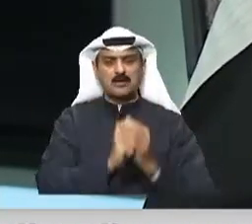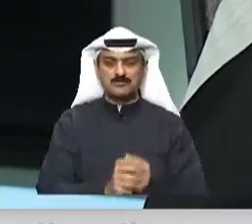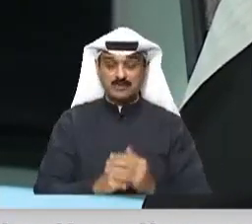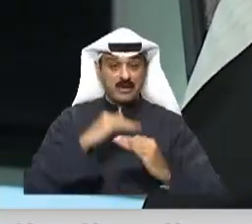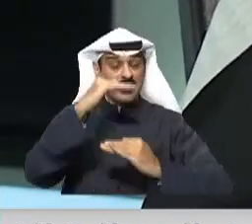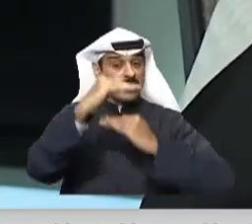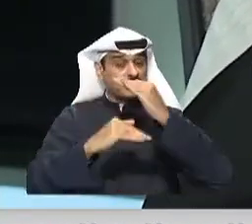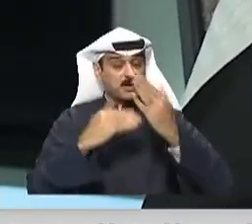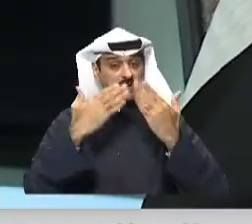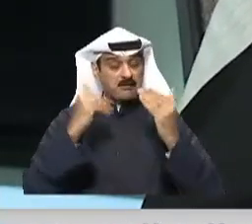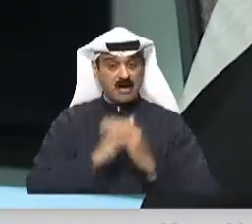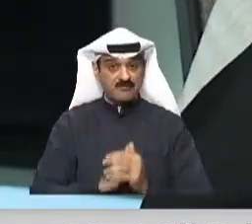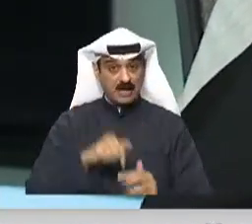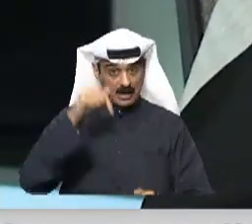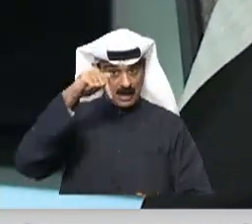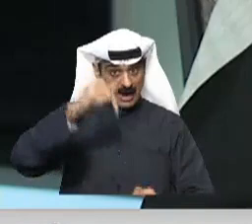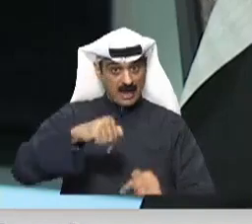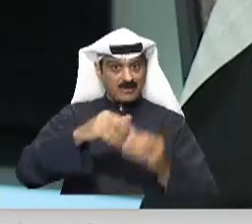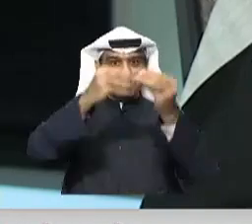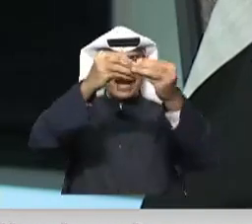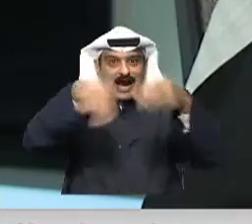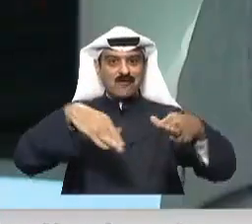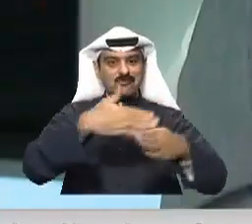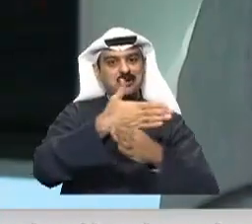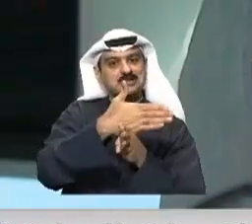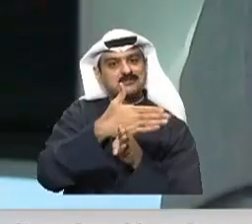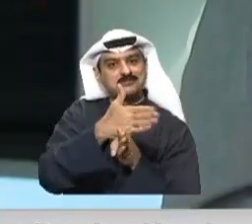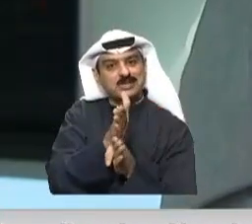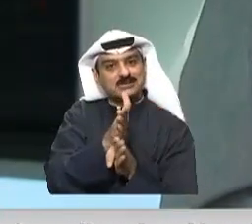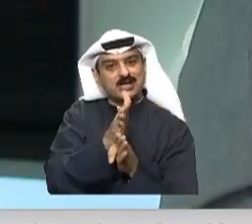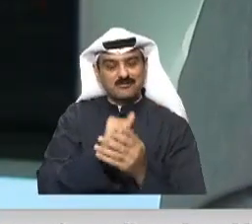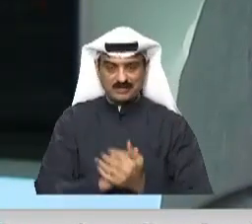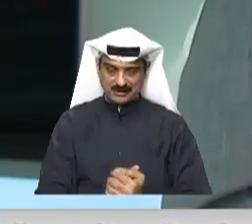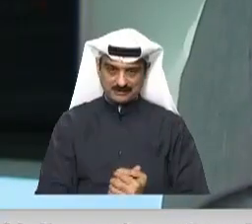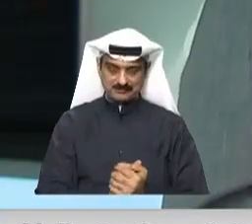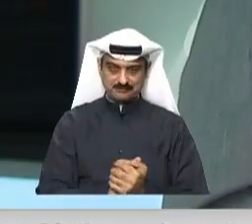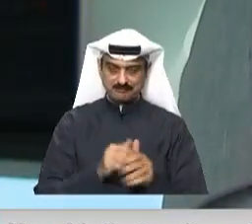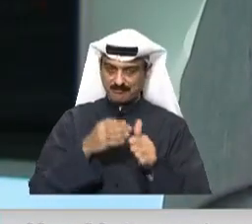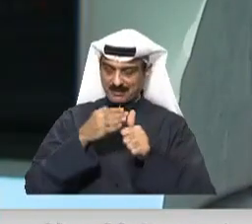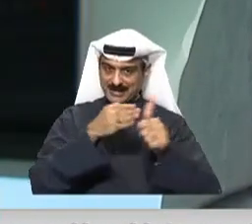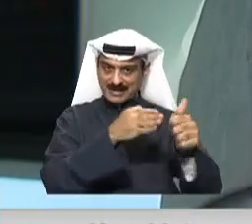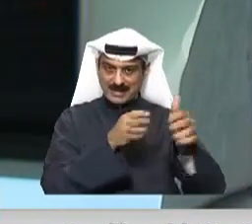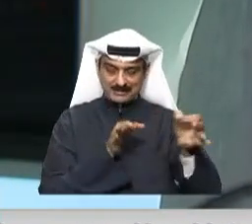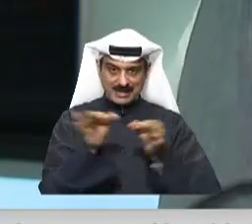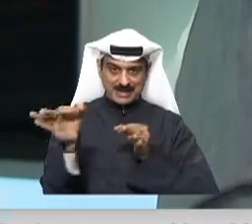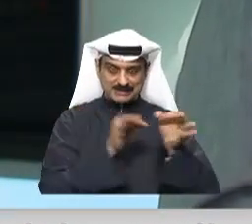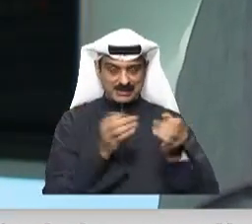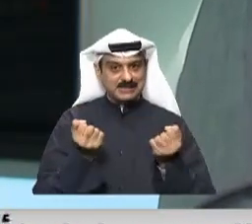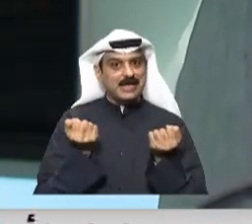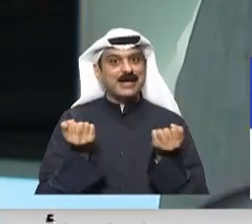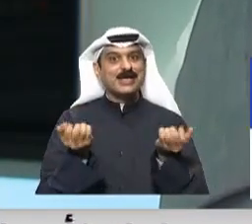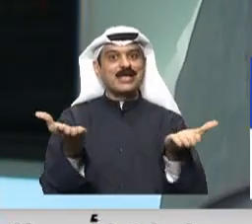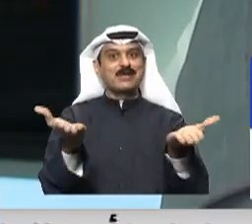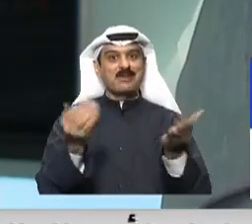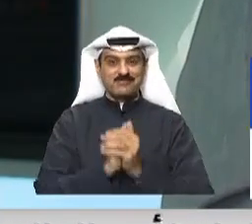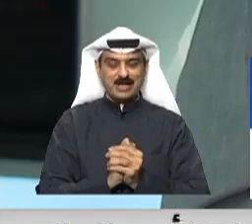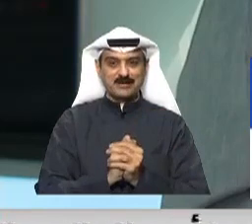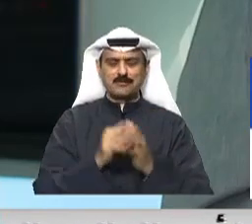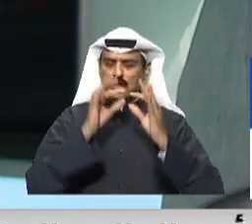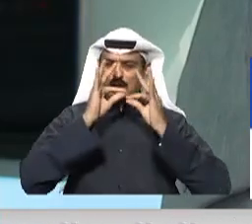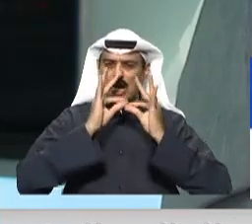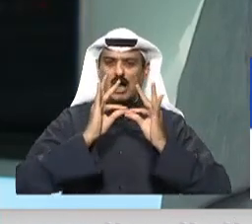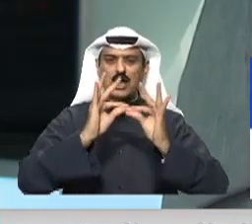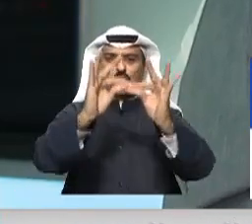العفو ياتي تصحيح هذا المسار كذلك القياده السياسيه الكريمه التي لا طارما سعد